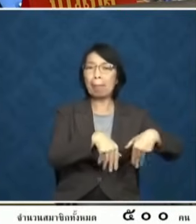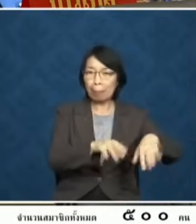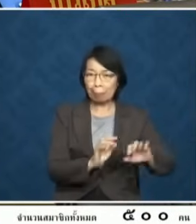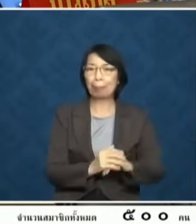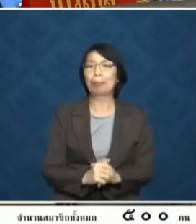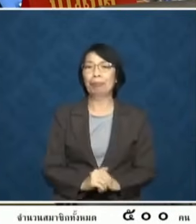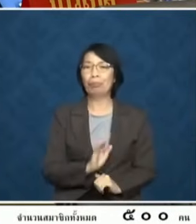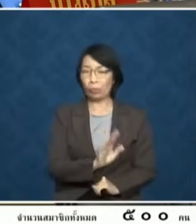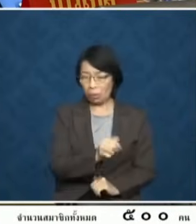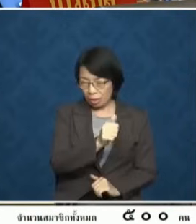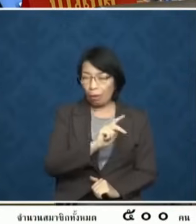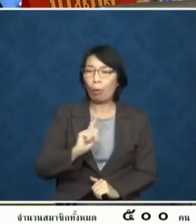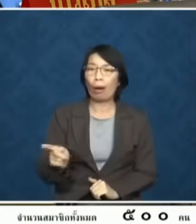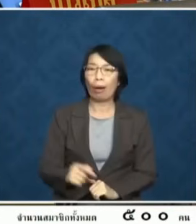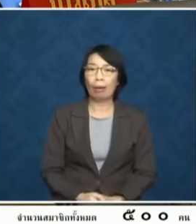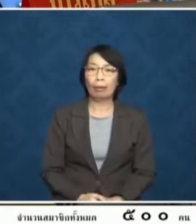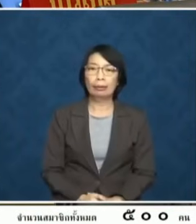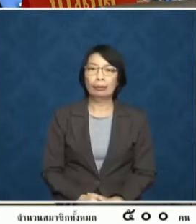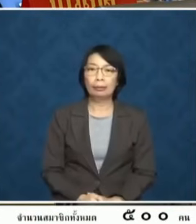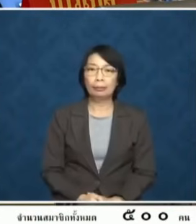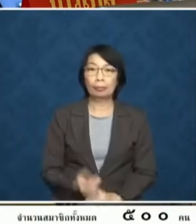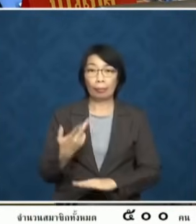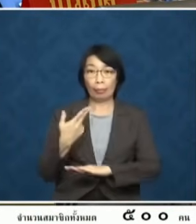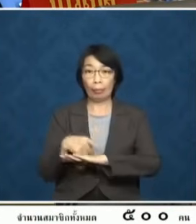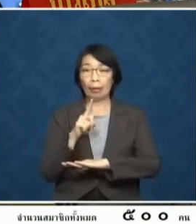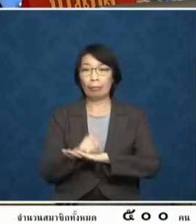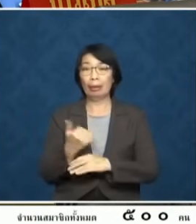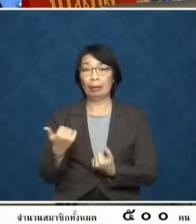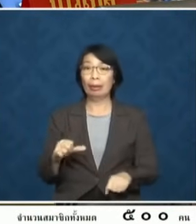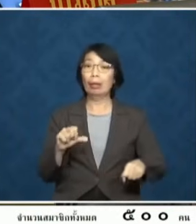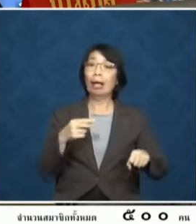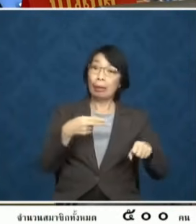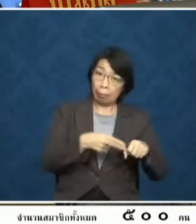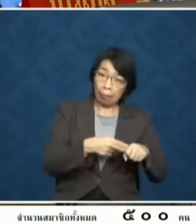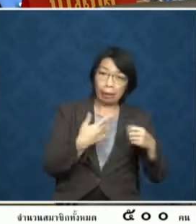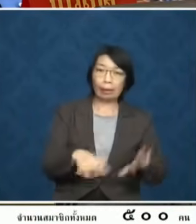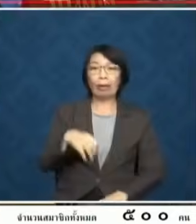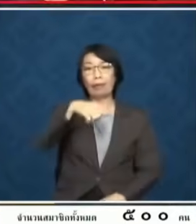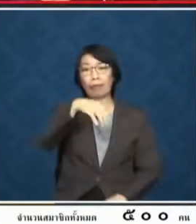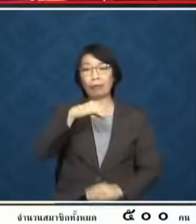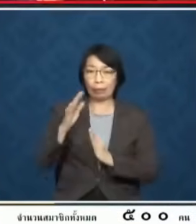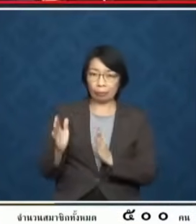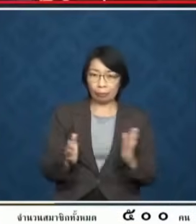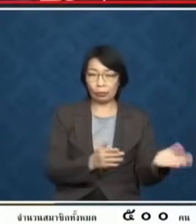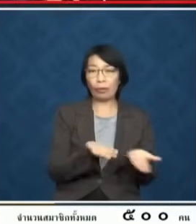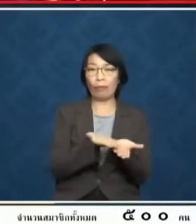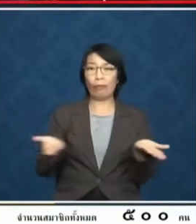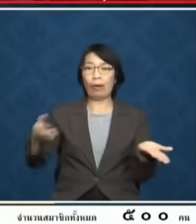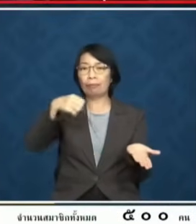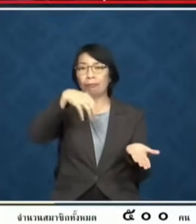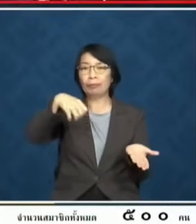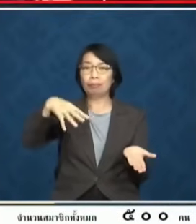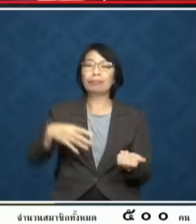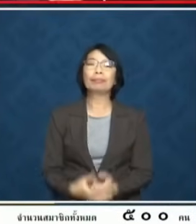หน้าที่ของเขาดีกว่าค่ะท่านประธานคะนอกจากน้ำมันไฟฟ้าไปต่อกันที่โซล่าฟาร์ม